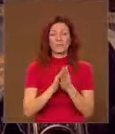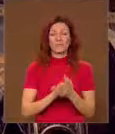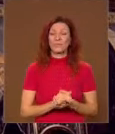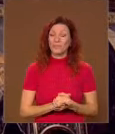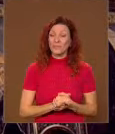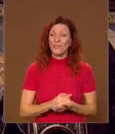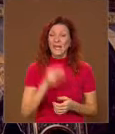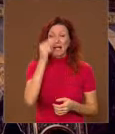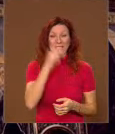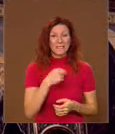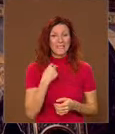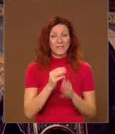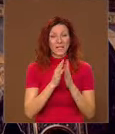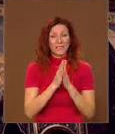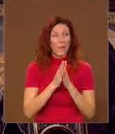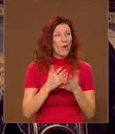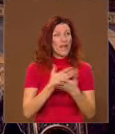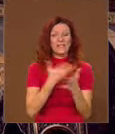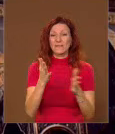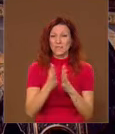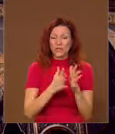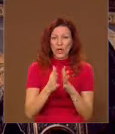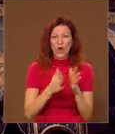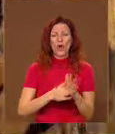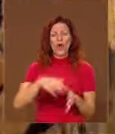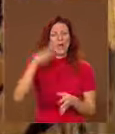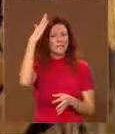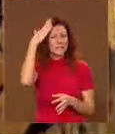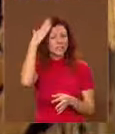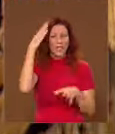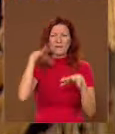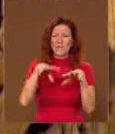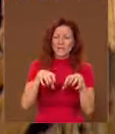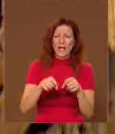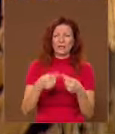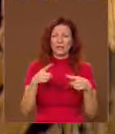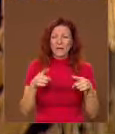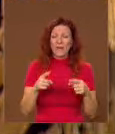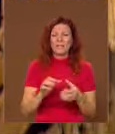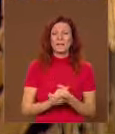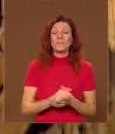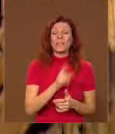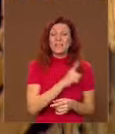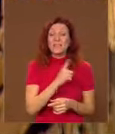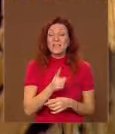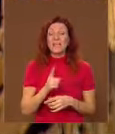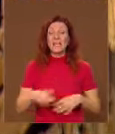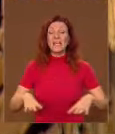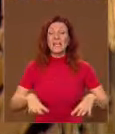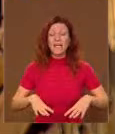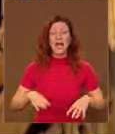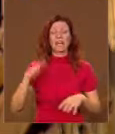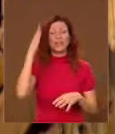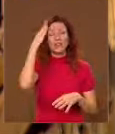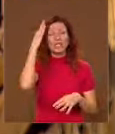Църквата отправя молитви за целия Божий народ, за държавните власти, за този град, за всеки град, страна и за